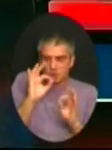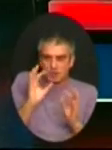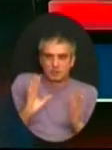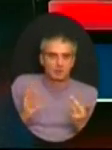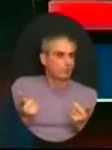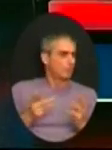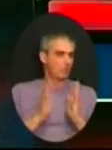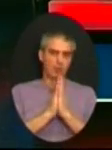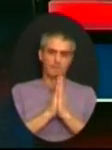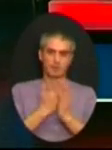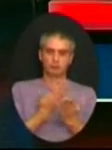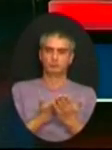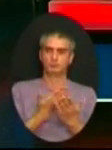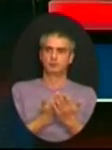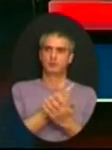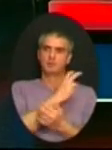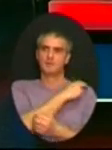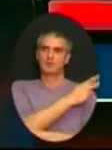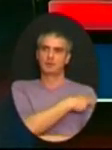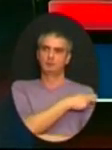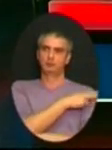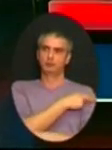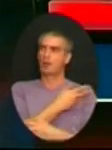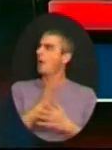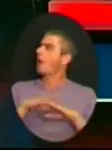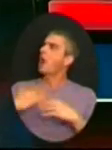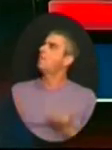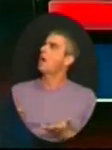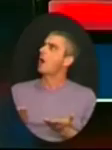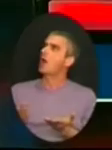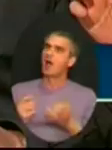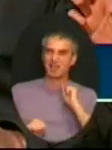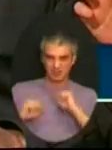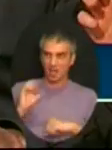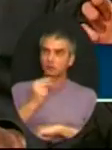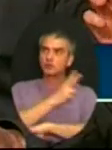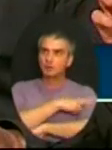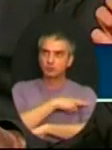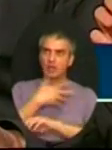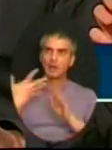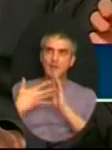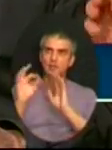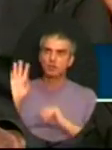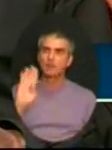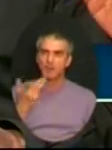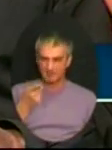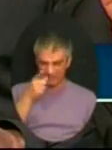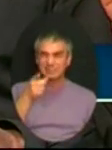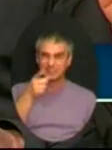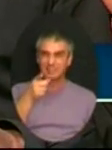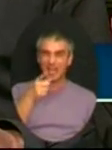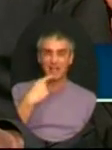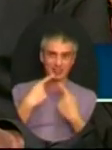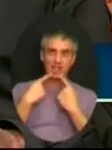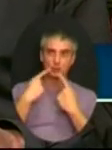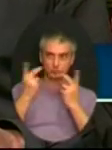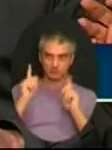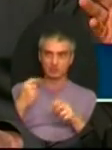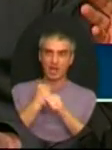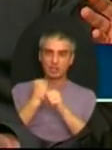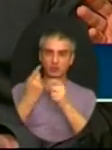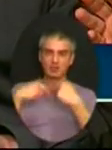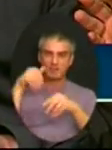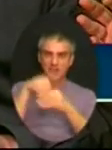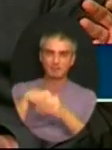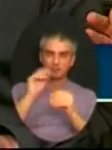דין וחשבון ממפכ"ל המשטרה? על מה? על מה? התנהלות המשטרה בחקירות נתניהו, זה כותרת דיון שראוי לוועדת